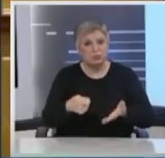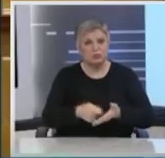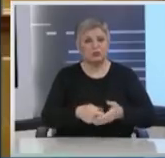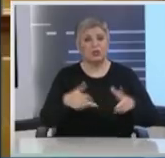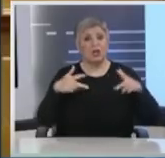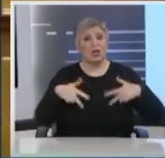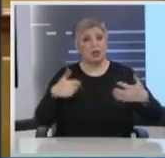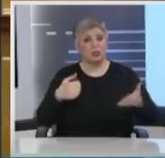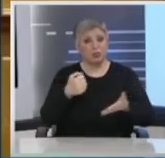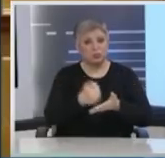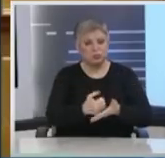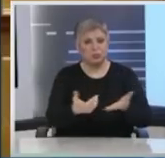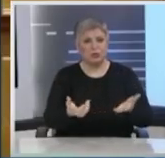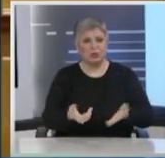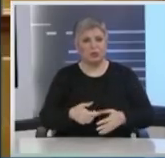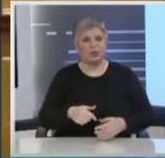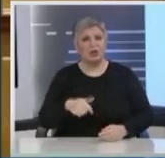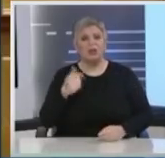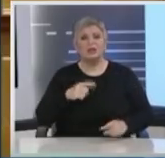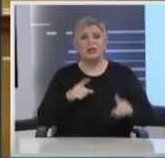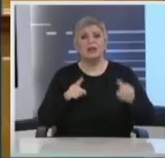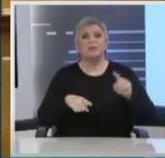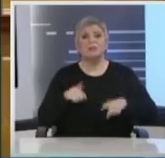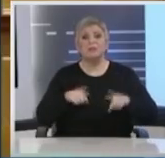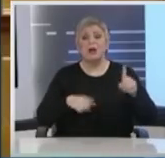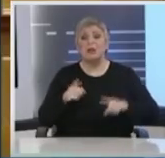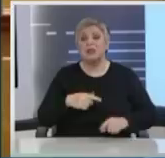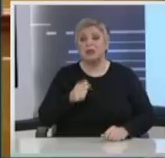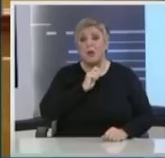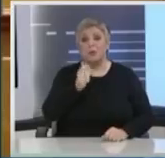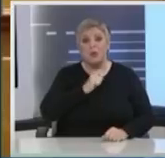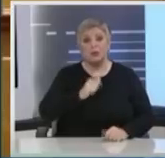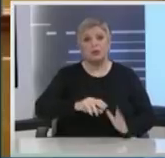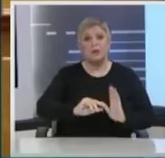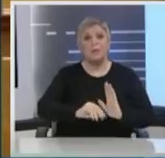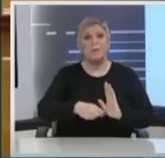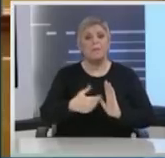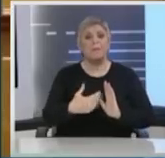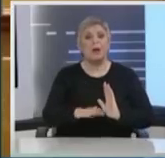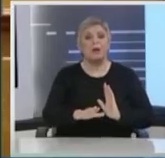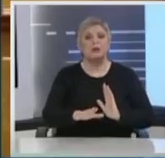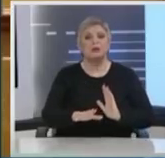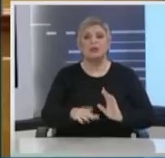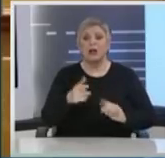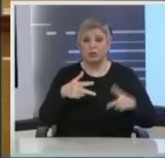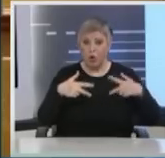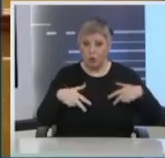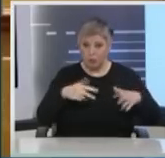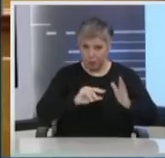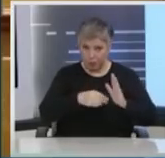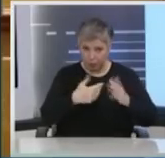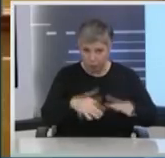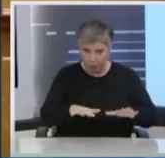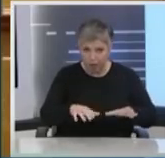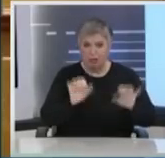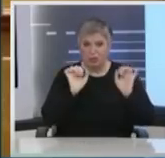και κάποιοι πολιτικοί υπέγραψαν. Υπάρχουν λοιπόν υπουργοί που υπέγραψαν. Βεβαίως